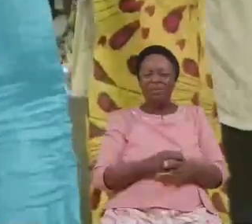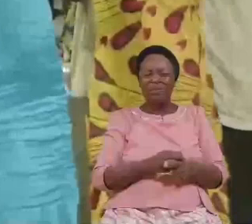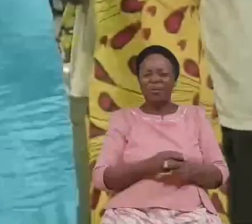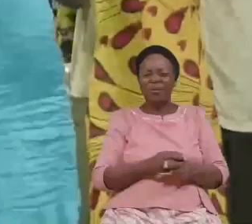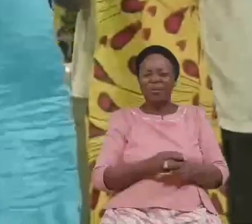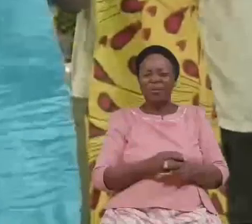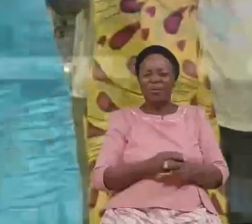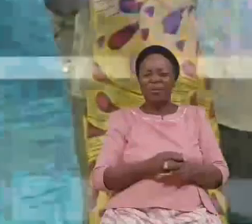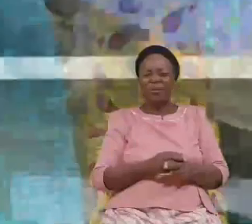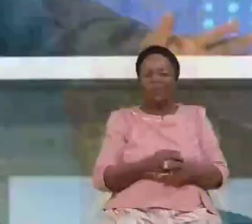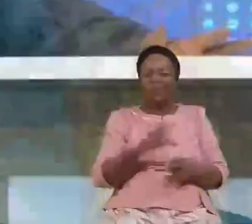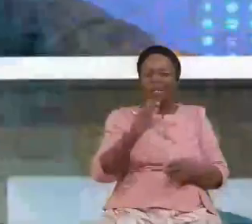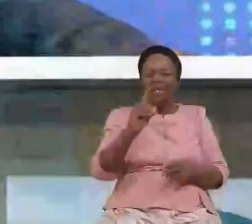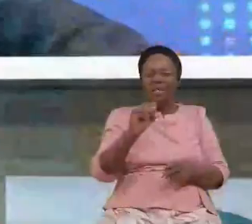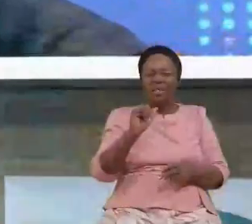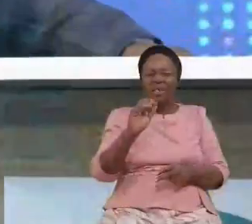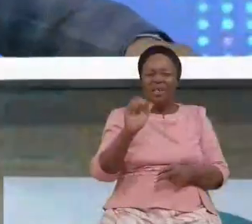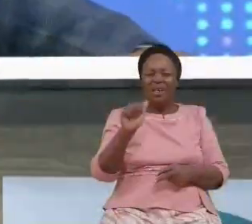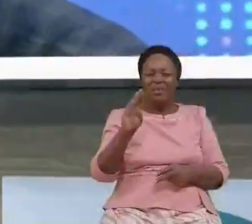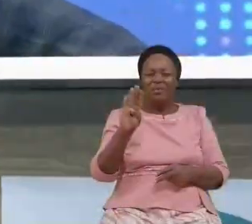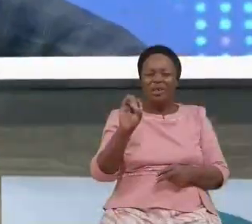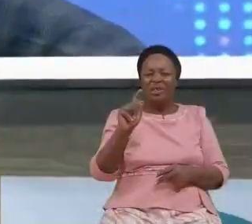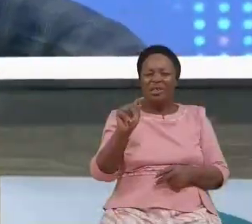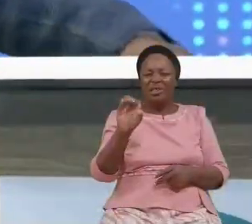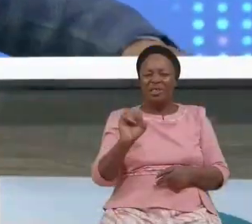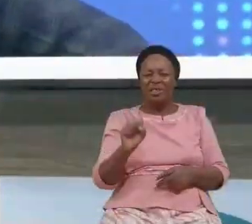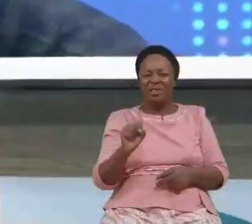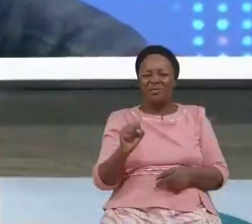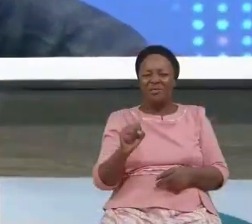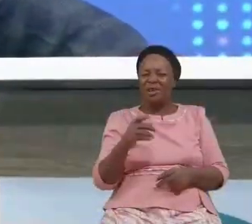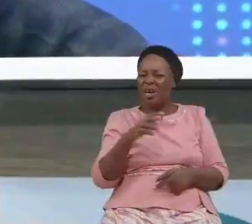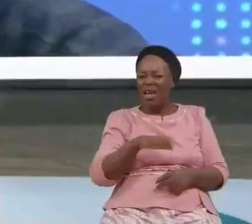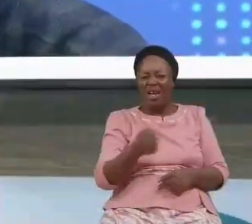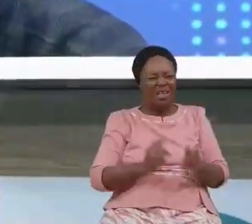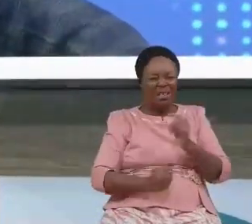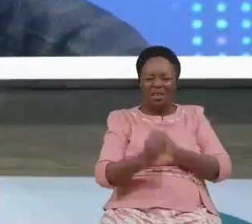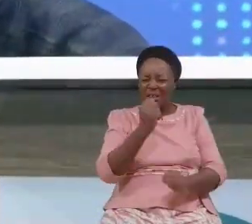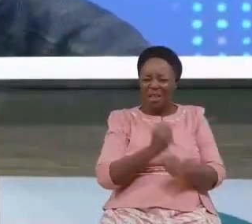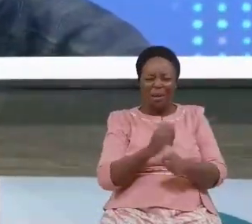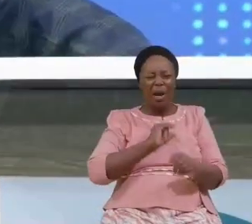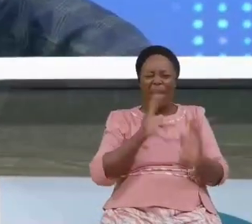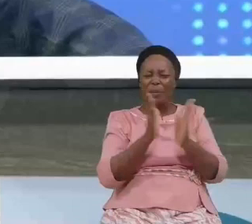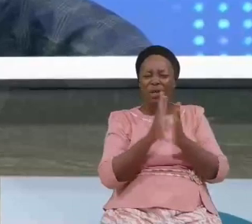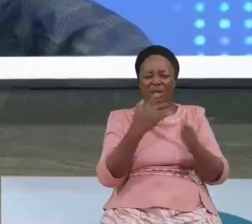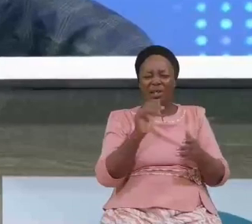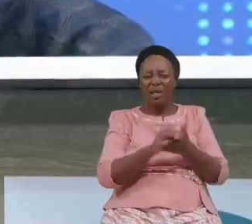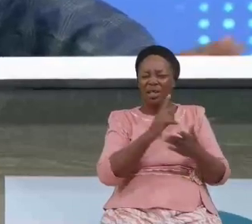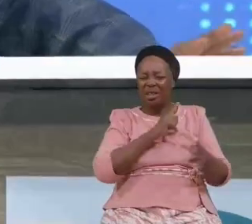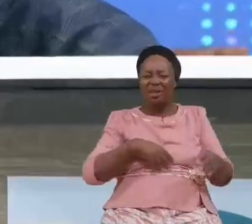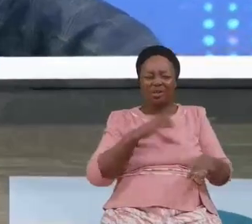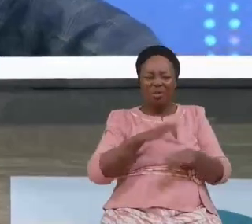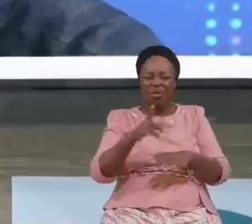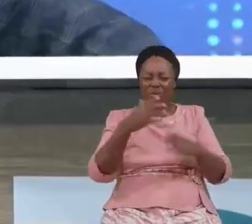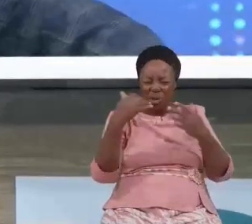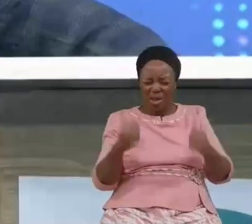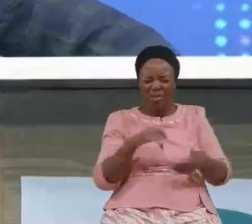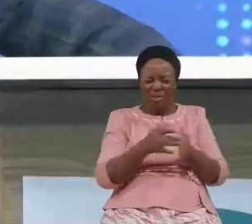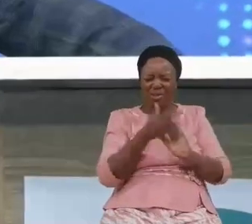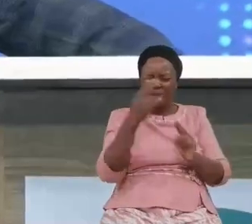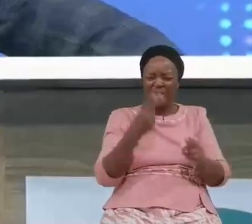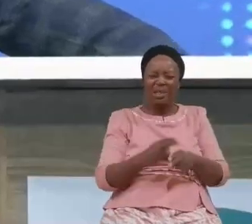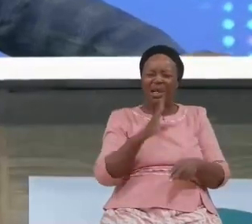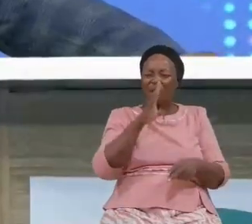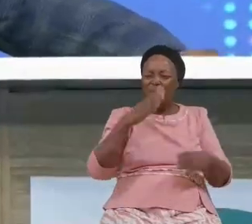diabète quel que soit la catégorie que Dieu vous touche maintenant soit